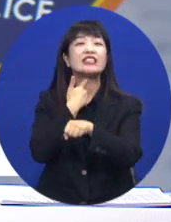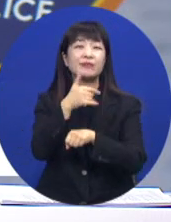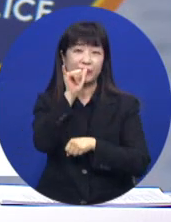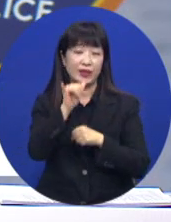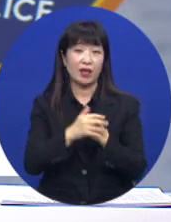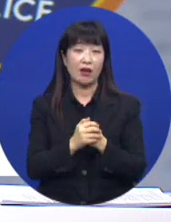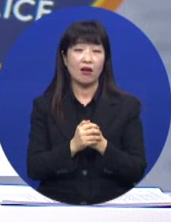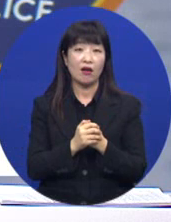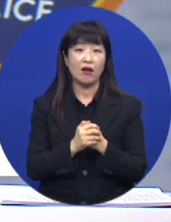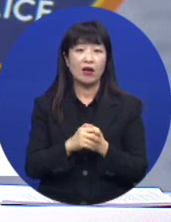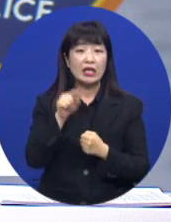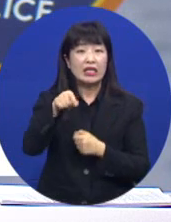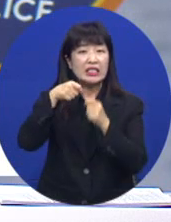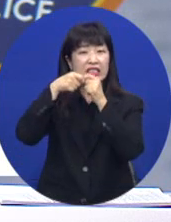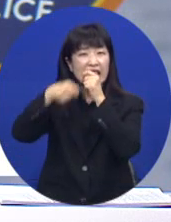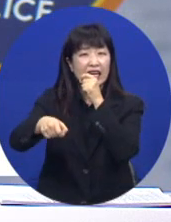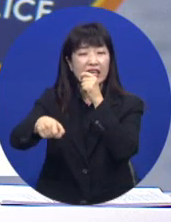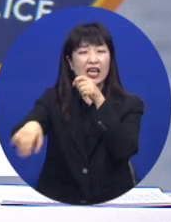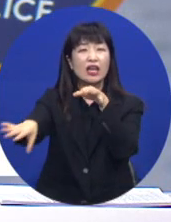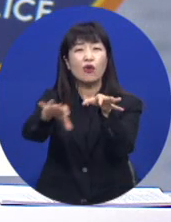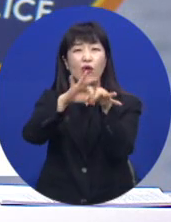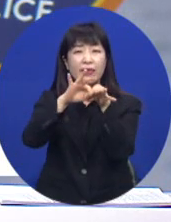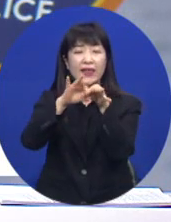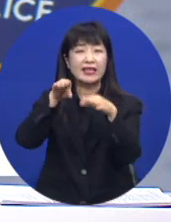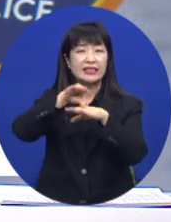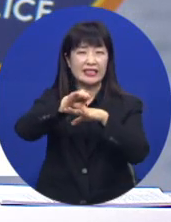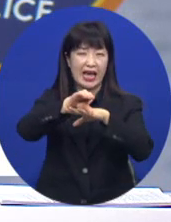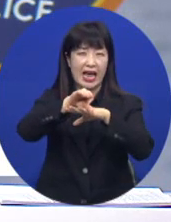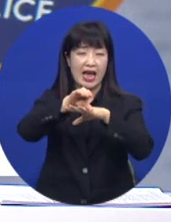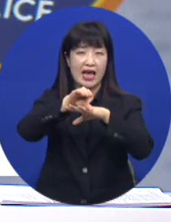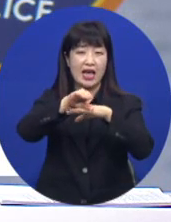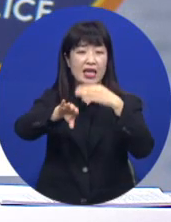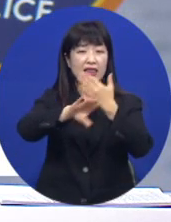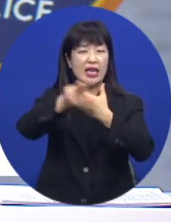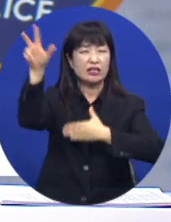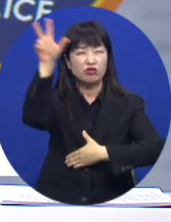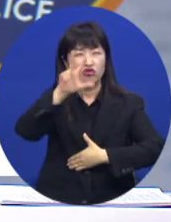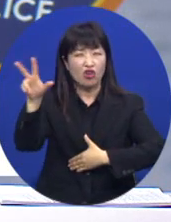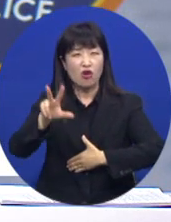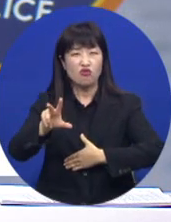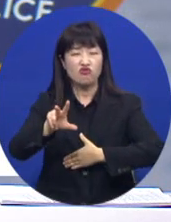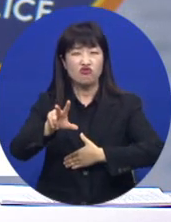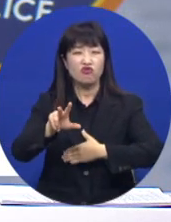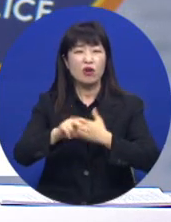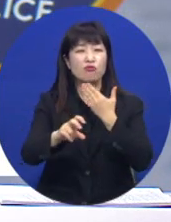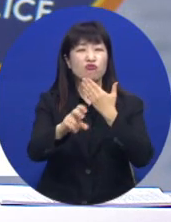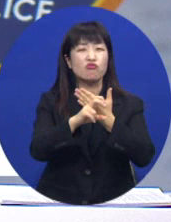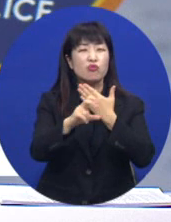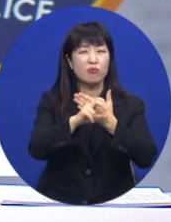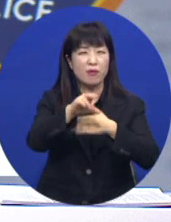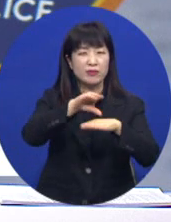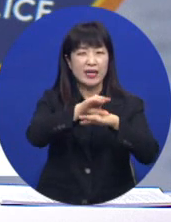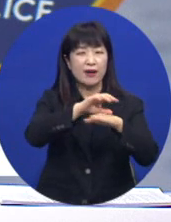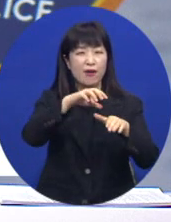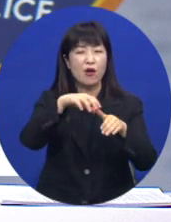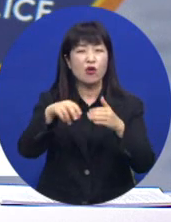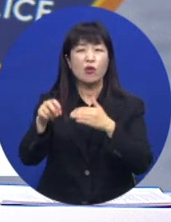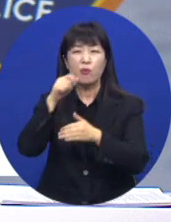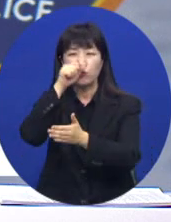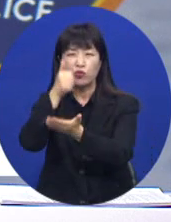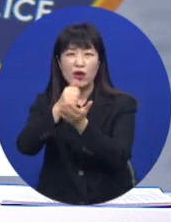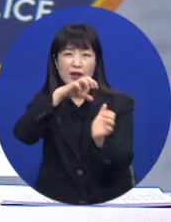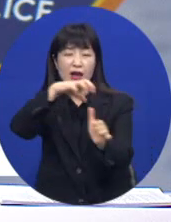전해드렸는데요. 이 사기에 연루된 차량들이 다른 지역에서 대포차로 범죄에 악용되고 있는